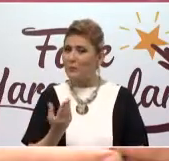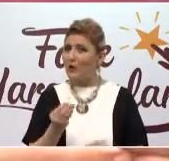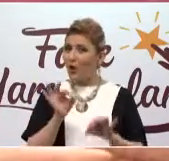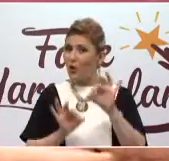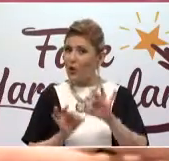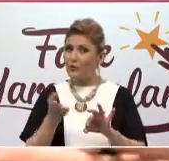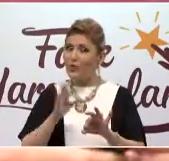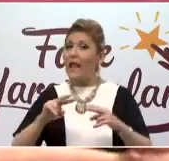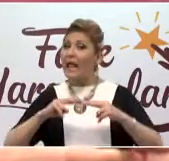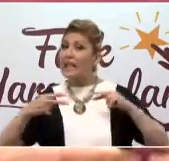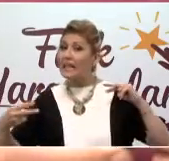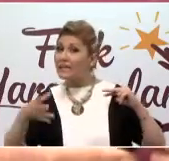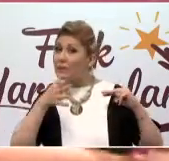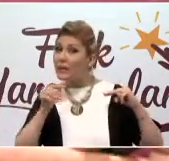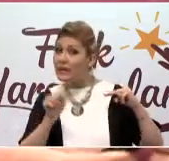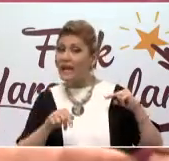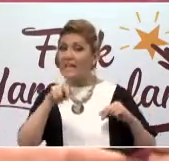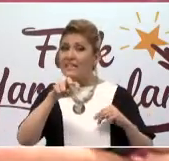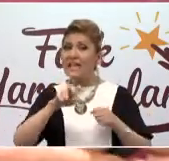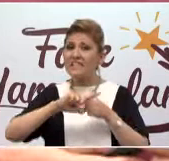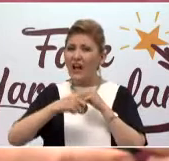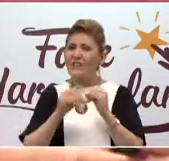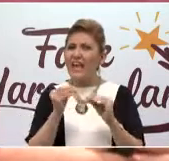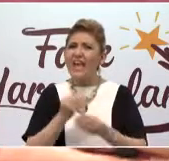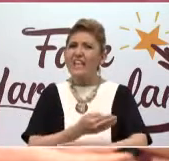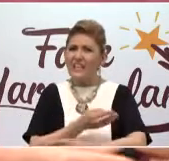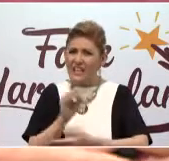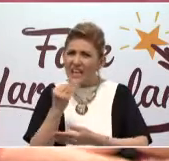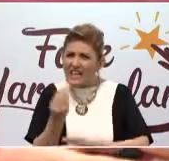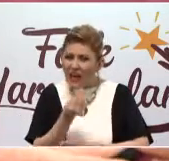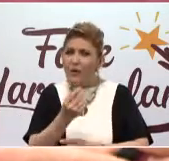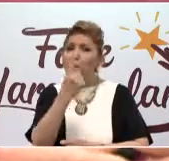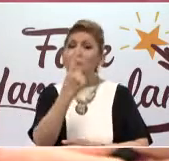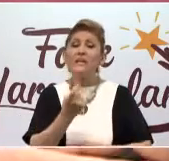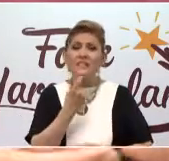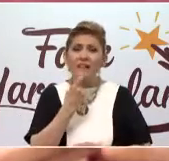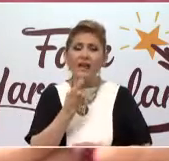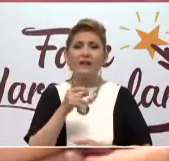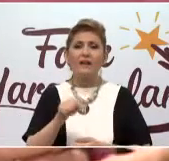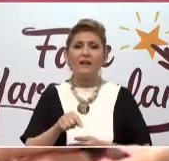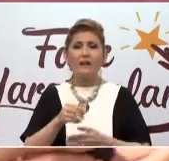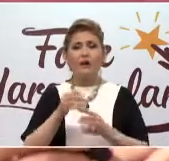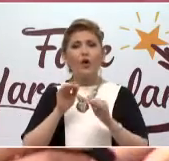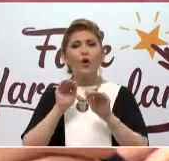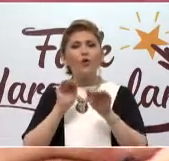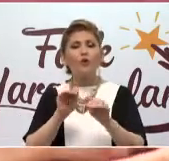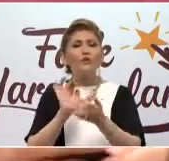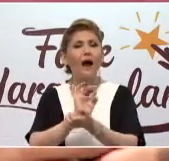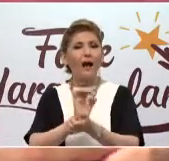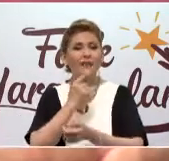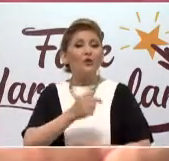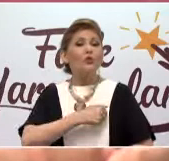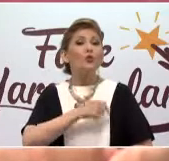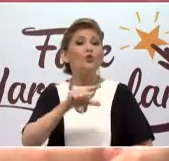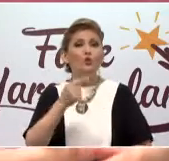kontrolden sonra genetiği belli olan 8 haftalık yavrularımızı 1 yıl bakıcı, koruyucu aile dediğimiz